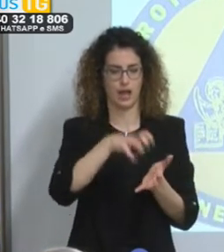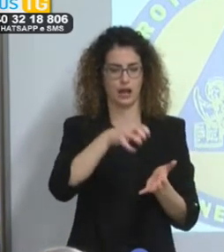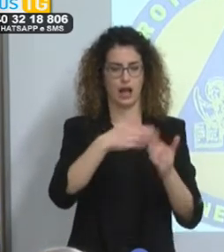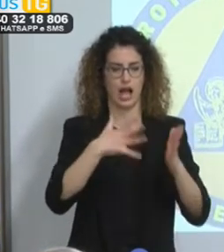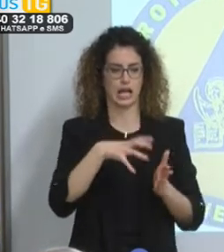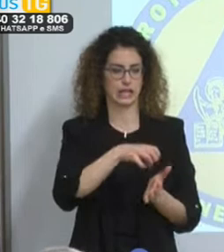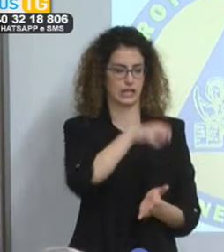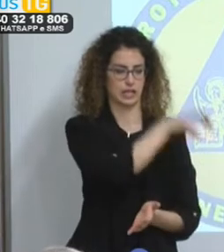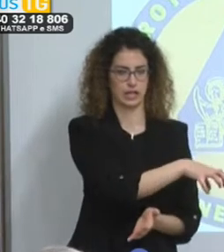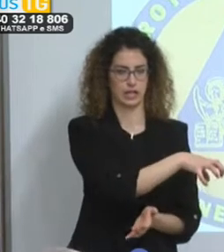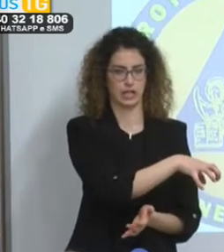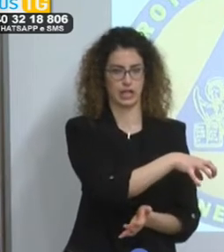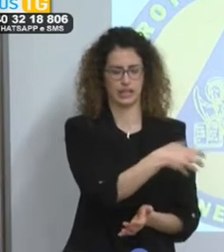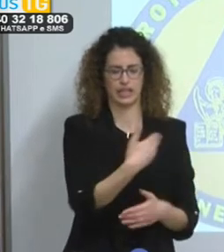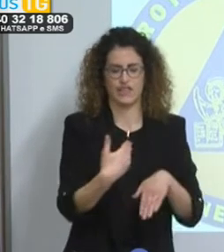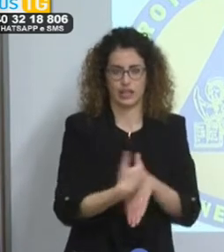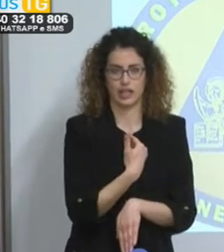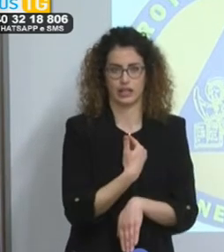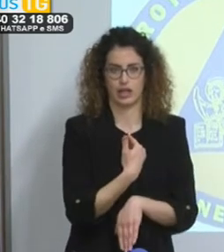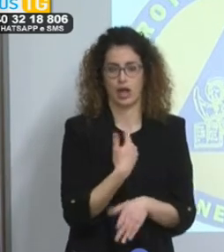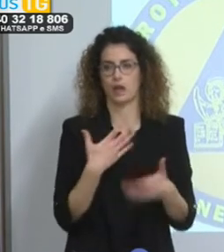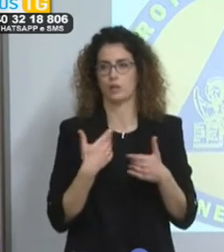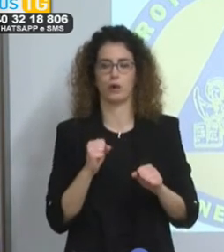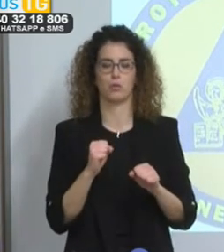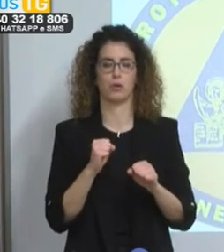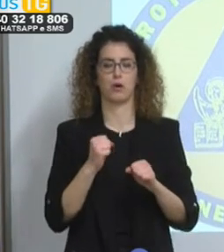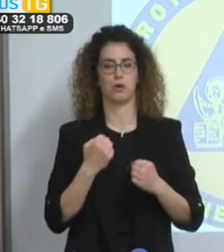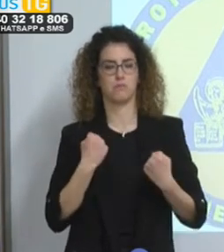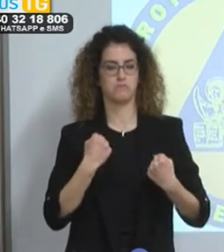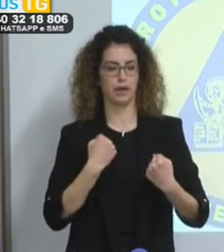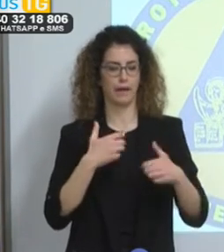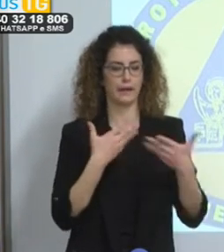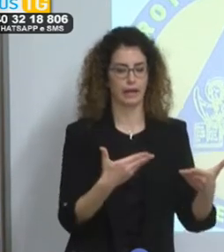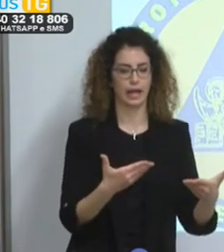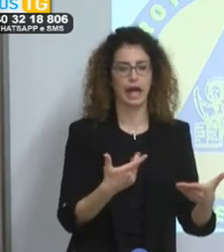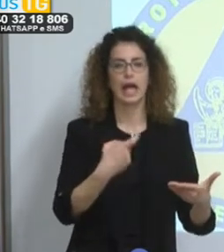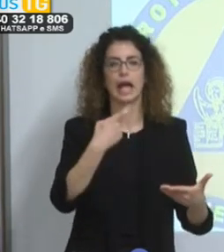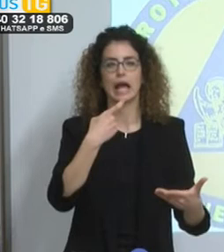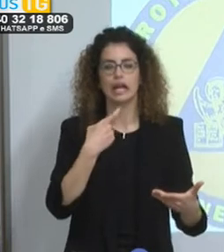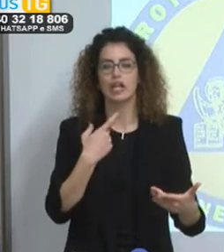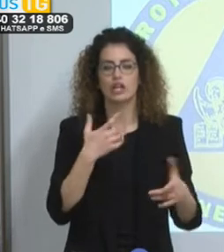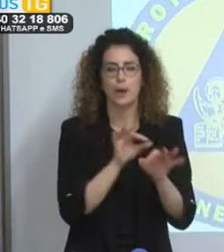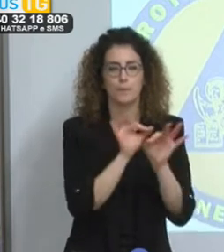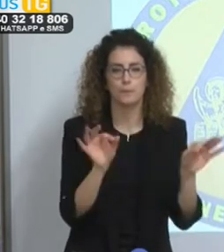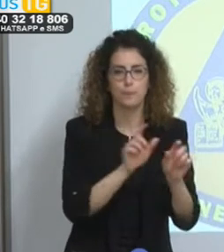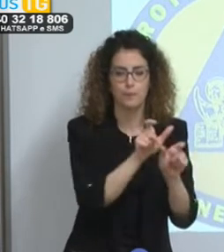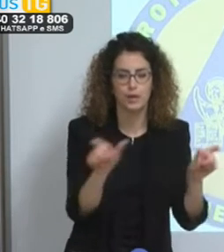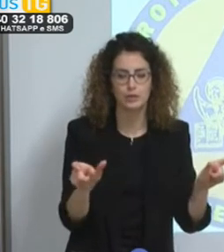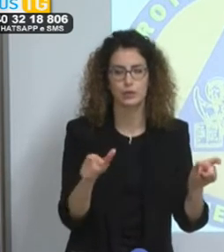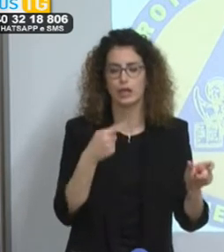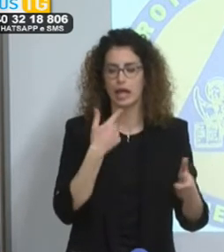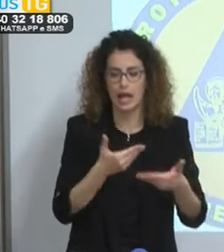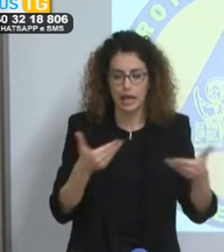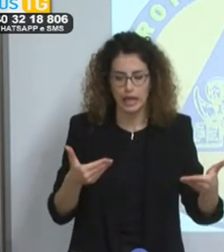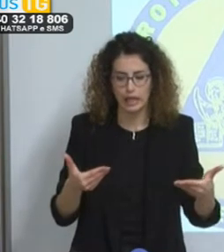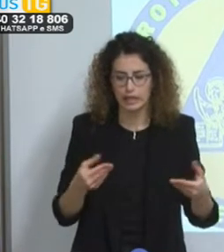i fenomeni con le opere sulla terra degli altri. C'è chi ha ceduto terra, c'è chi ha distrutto una casa per